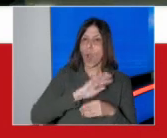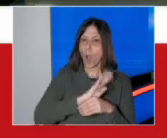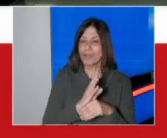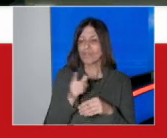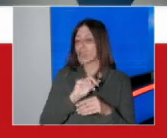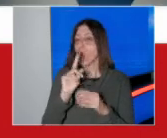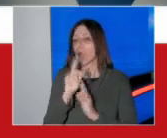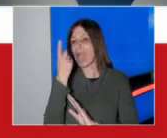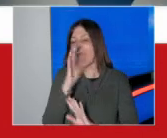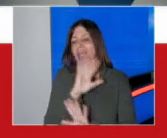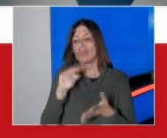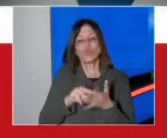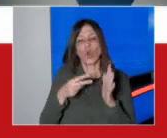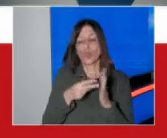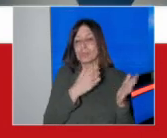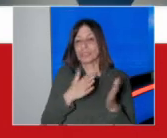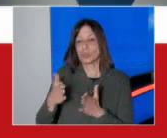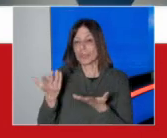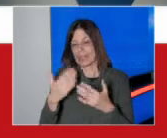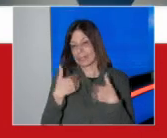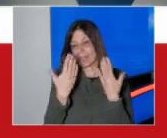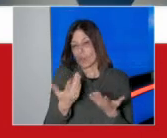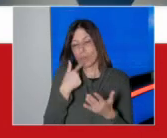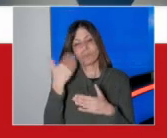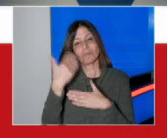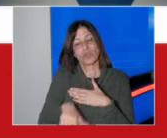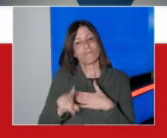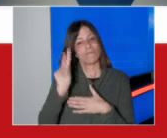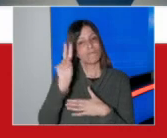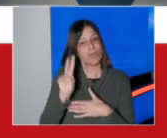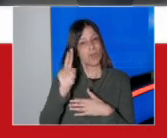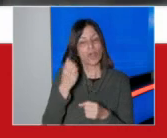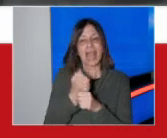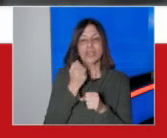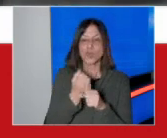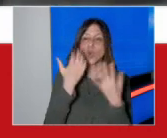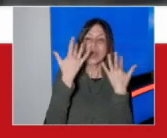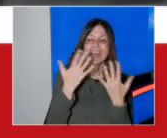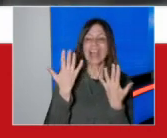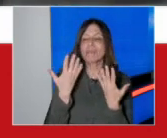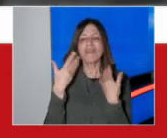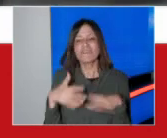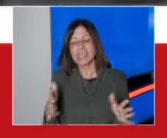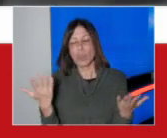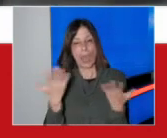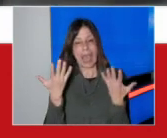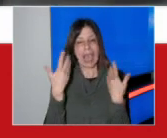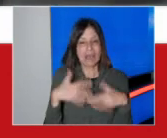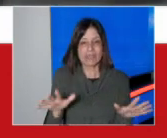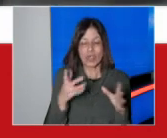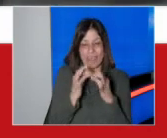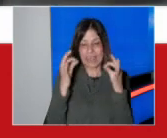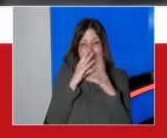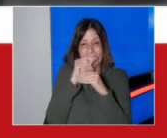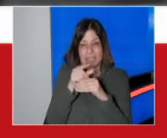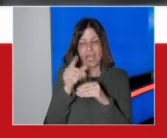תוכנית מסודרת שתינתן להם, דיברו על זה שבסוף חודש פברואר יעשו את התחשיבים, כמה הפסידו ואיך הפסידו, ואז יתחילו לדבר על זה,